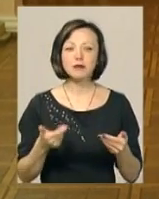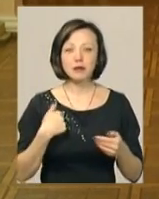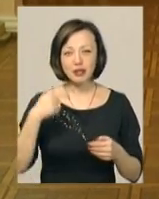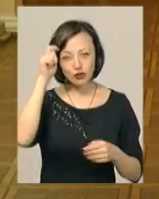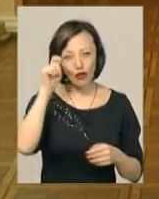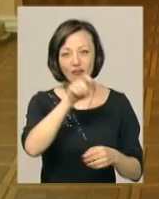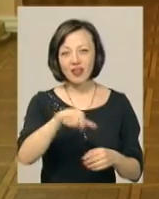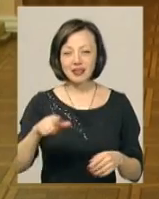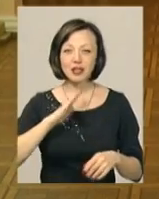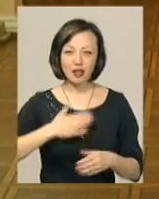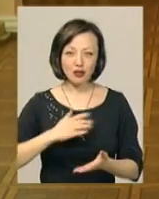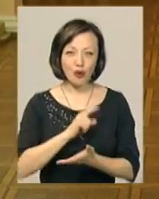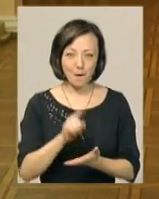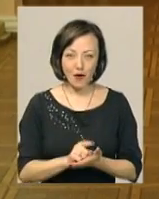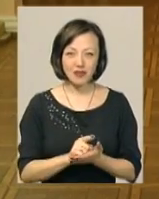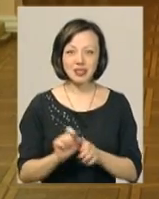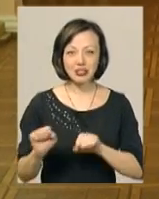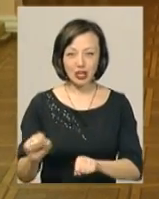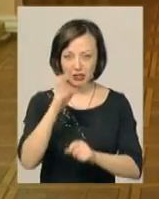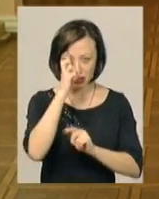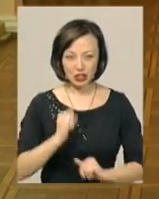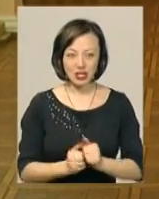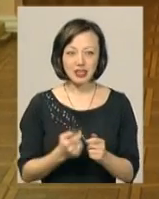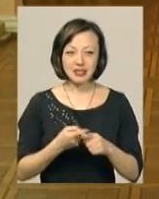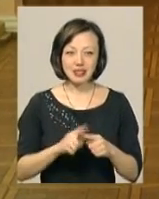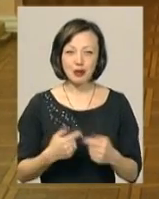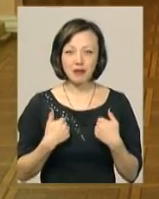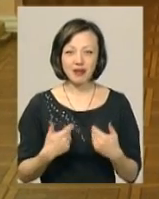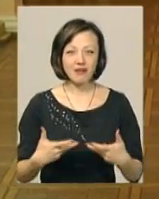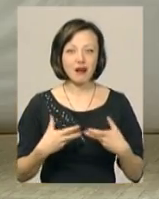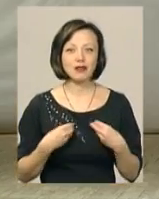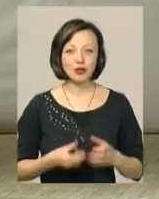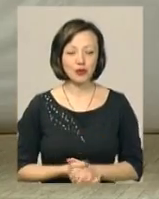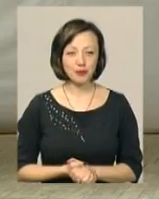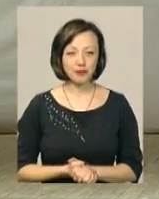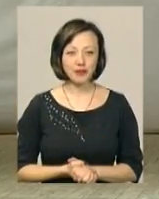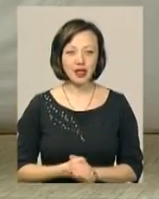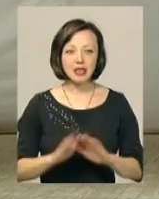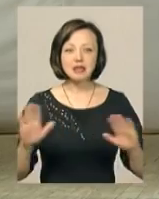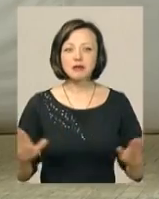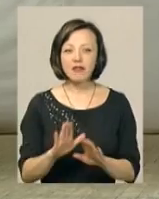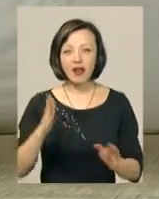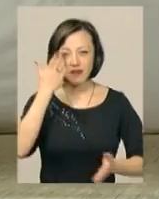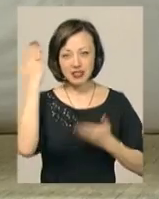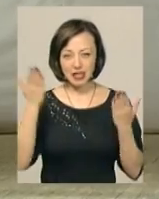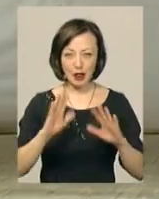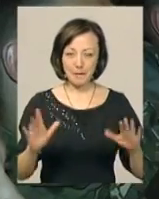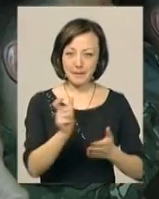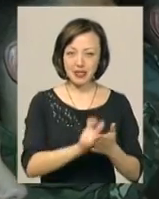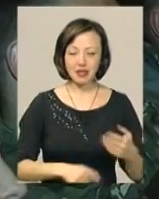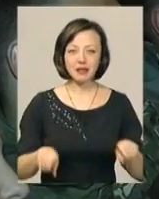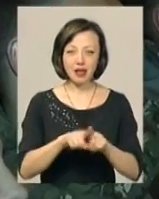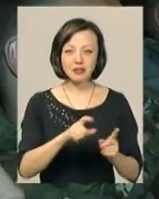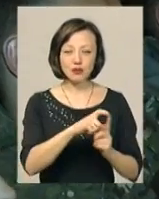чоловіки. Це наш обов'язок – захищати державу». Це мене дійсно вразило. співала творча сотня і веселих пісень. Саме такі,